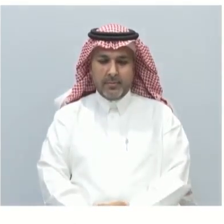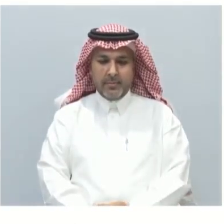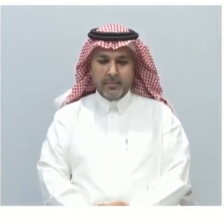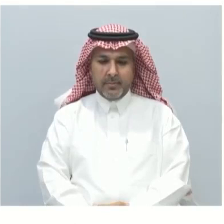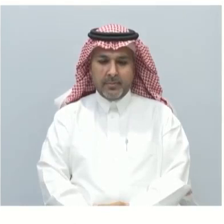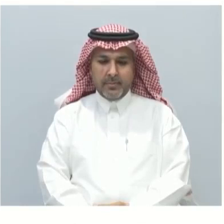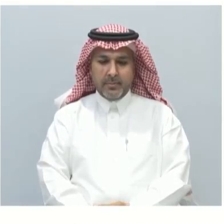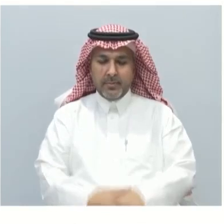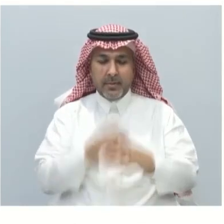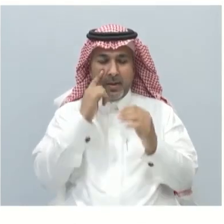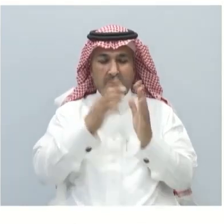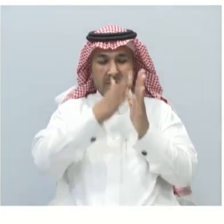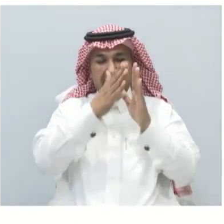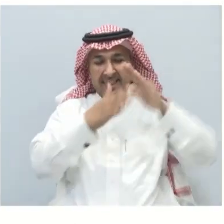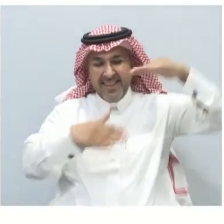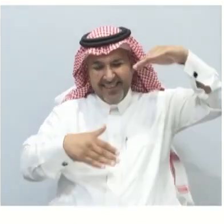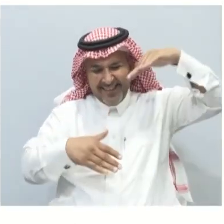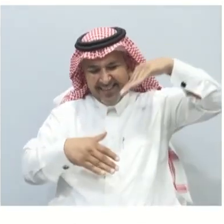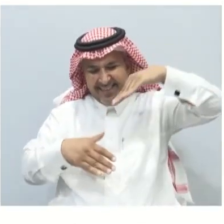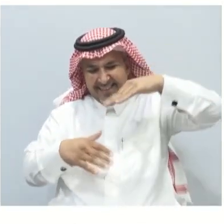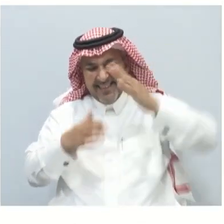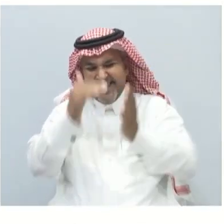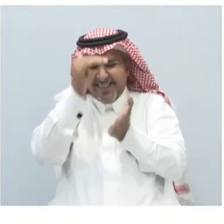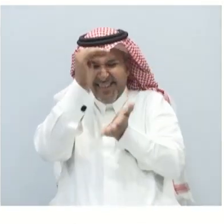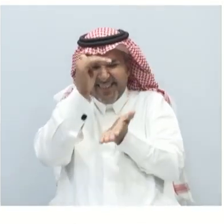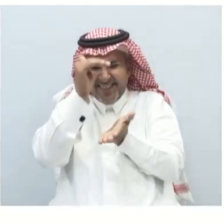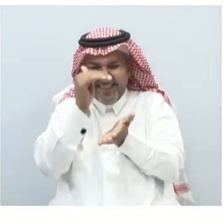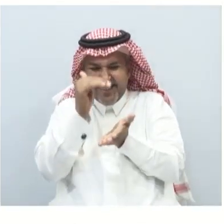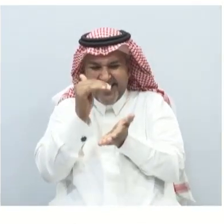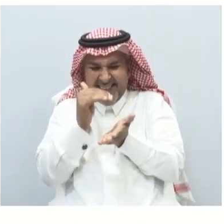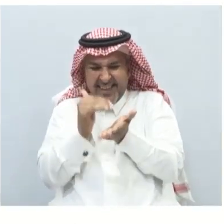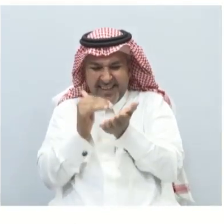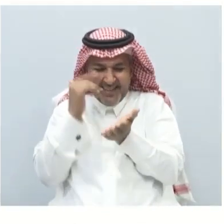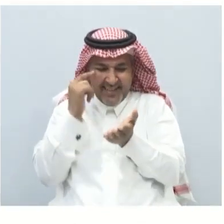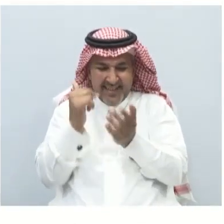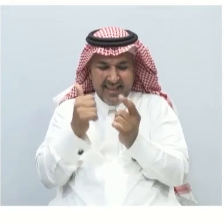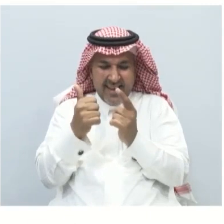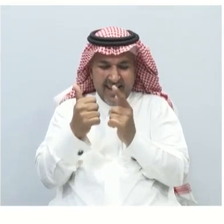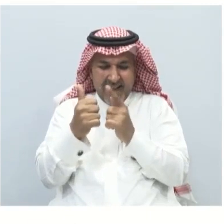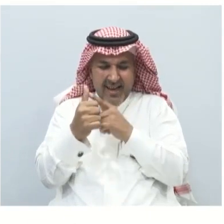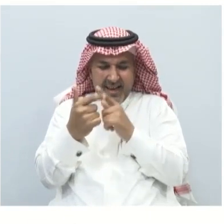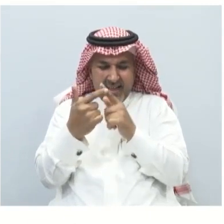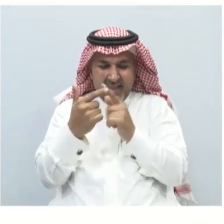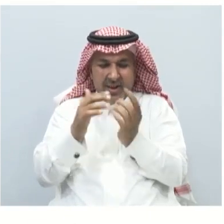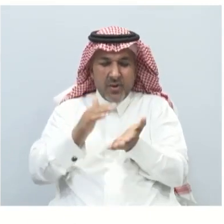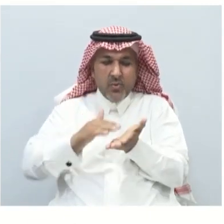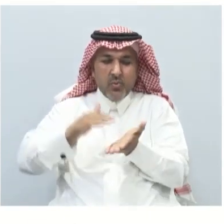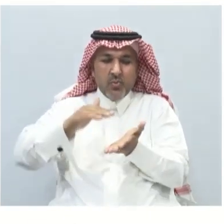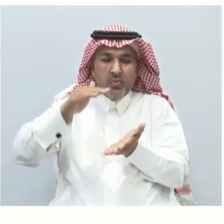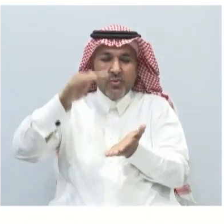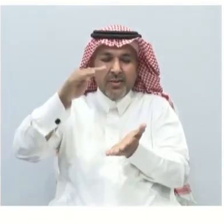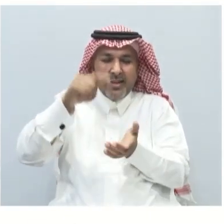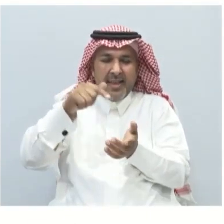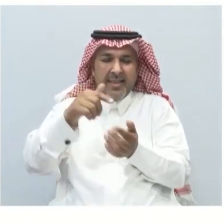الداله هذه لو انت اخذتها من اليسار اليمين حتكون داله ايش داله متناقصه داله متناقصه فلذلك